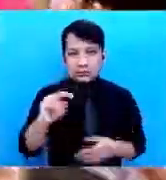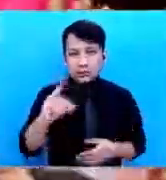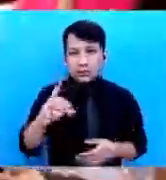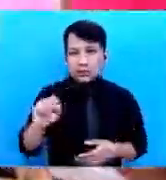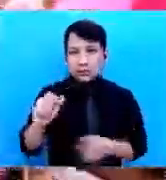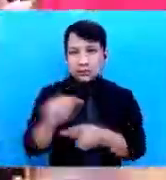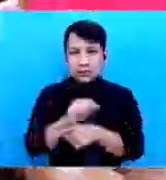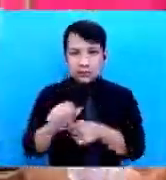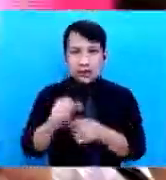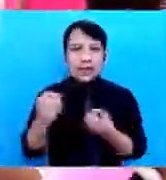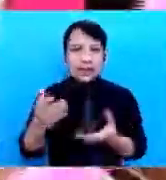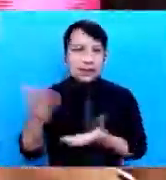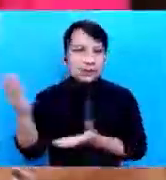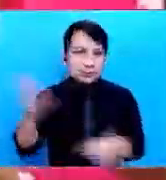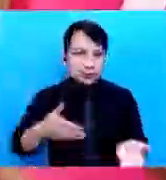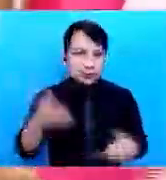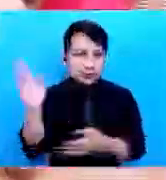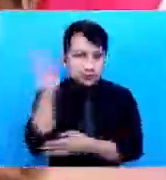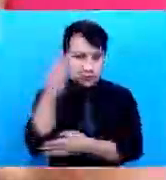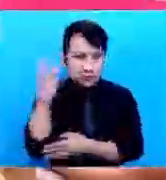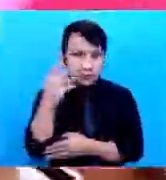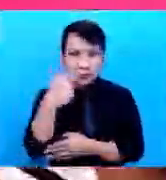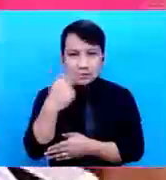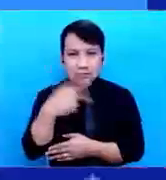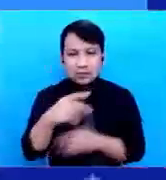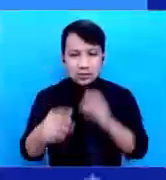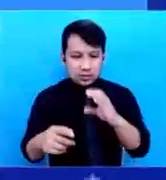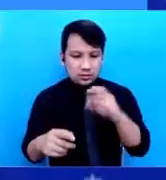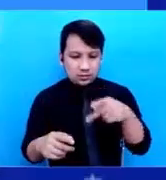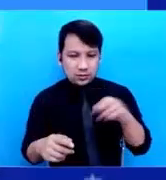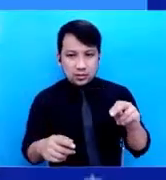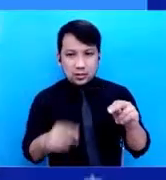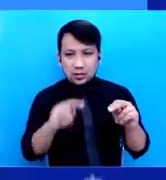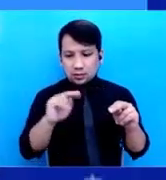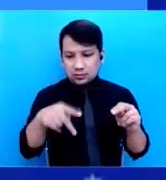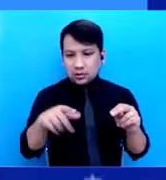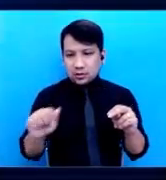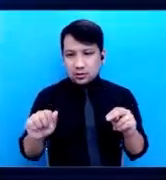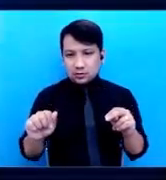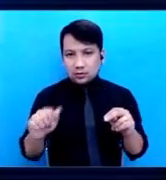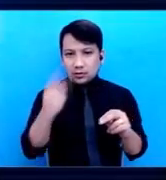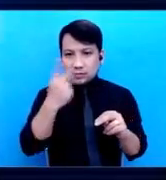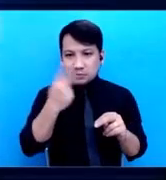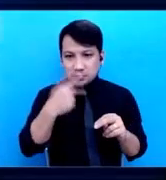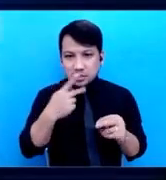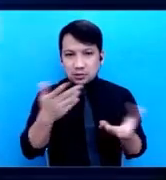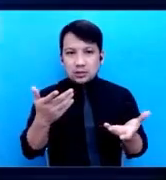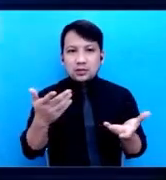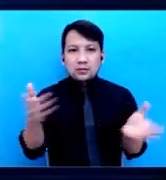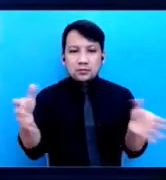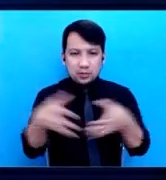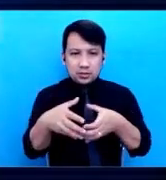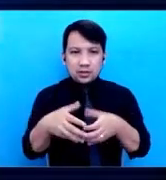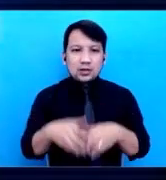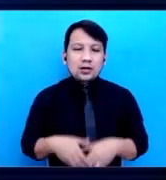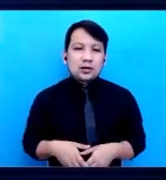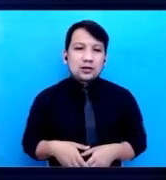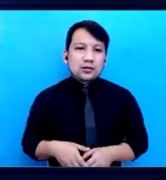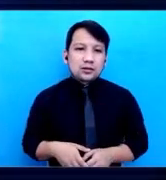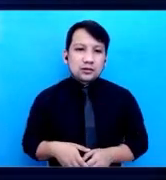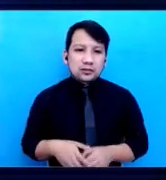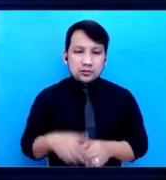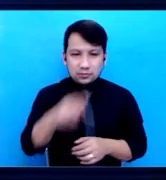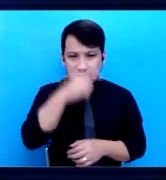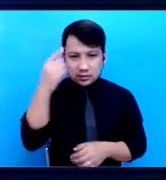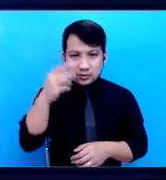May dala mga bandera pero pink. Ang CPP, NPA, NDF, tsaka ang pink, magkakampi na. Sagot naman ng Robredo People's Council sa